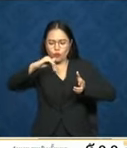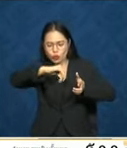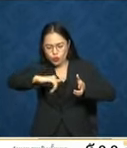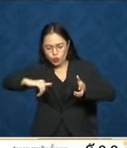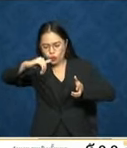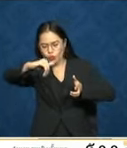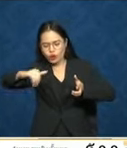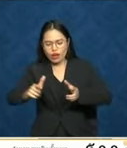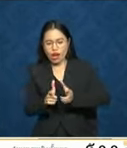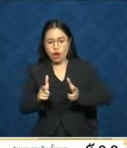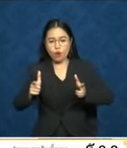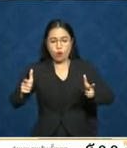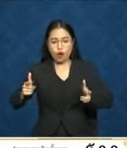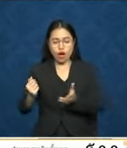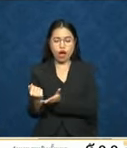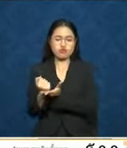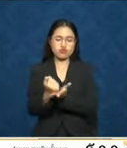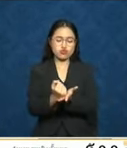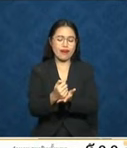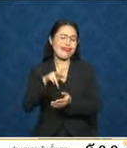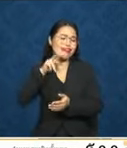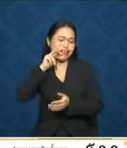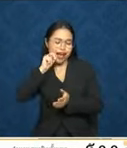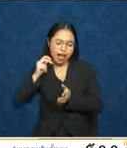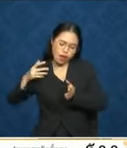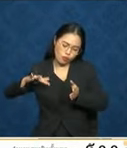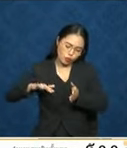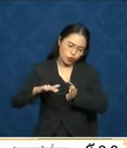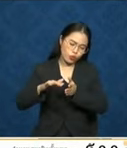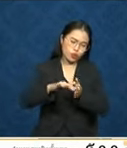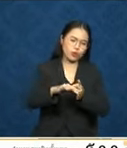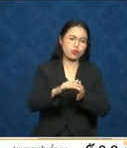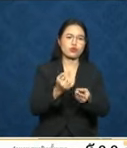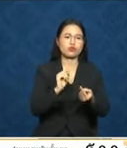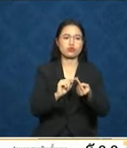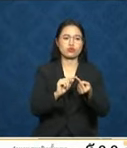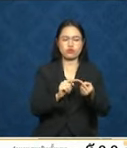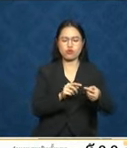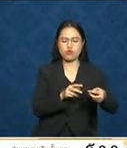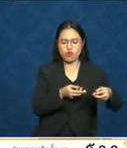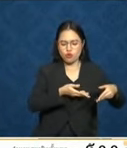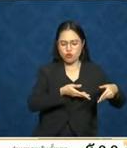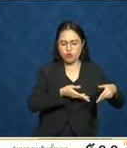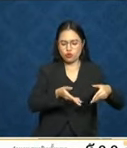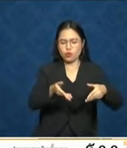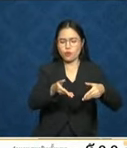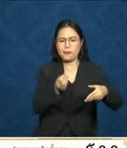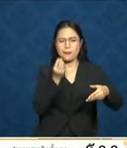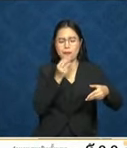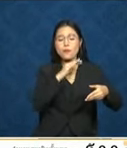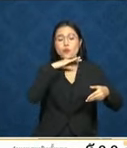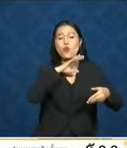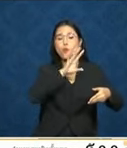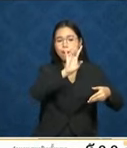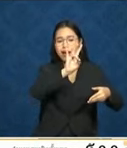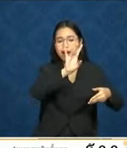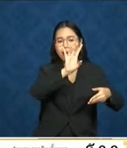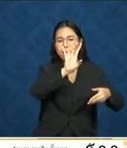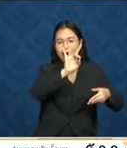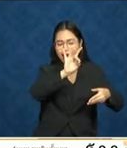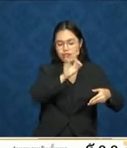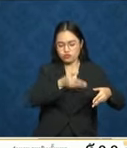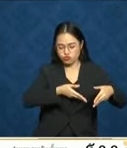น้ำจากพื้นที่หมู่ที่6ตำบลนาโหนด3ค่ะขุดลอกคลองจากบ้านวังปริงหมู่ที่8ตำบลนาโหนดอำเภอ